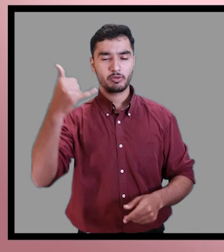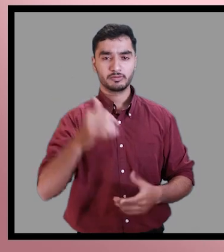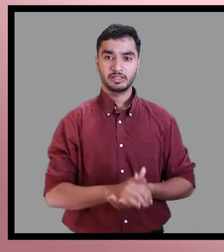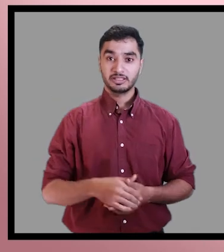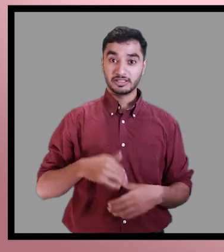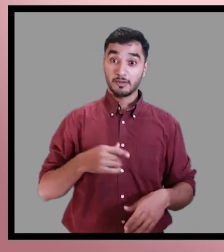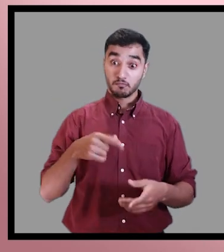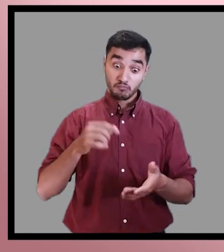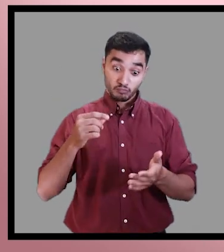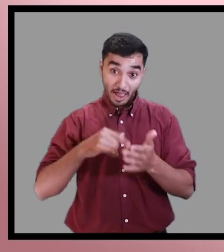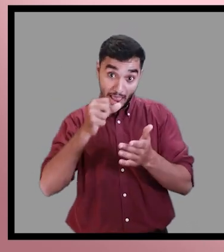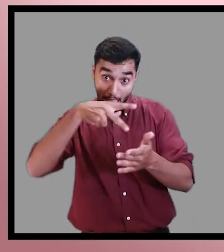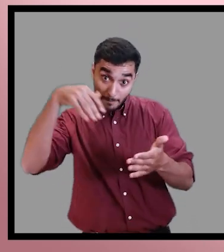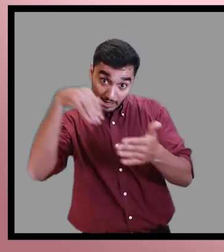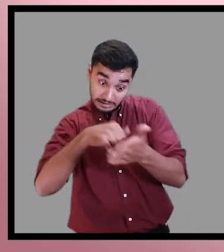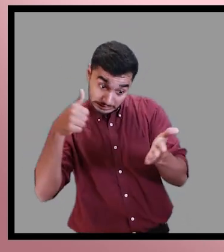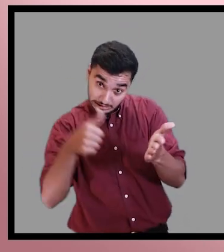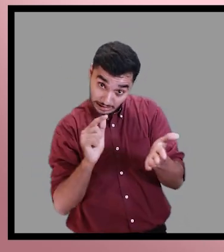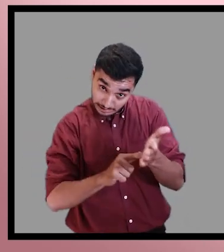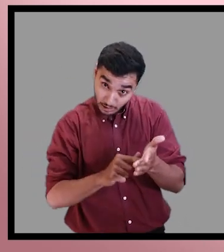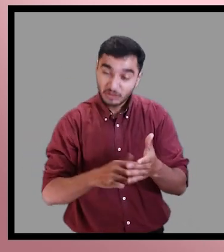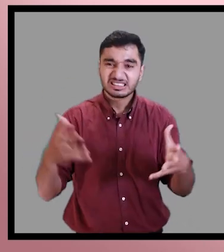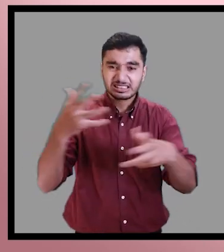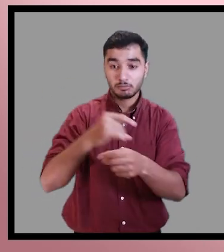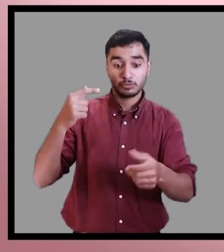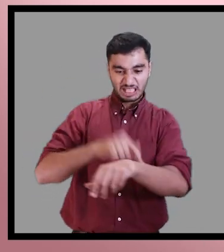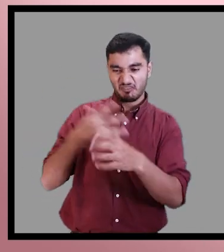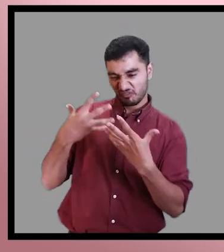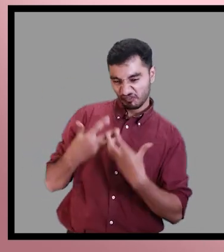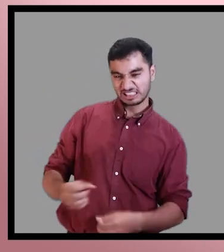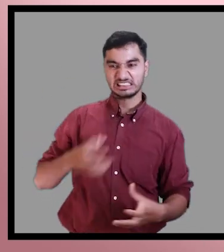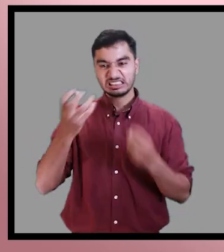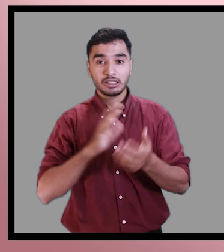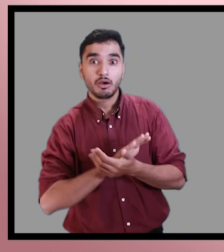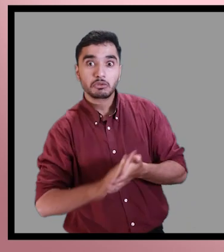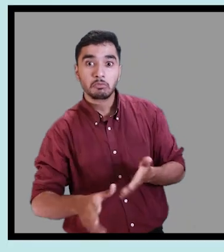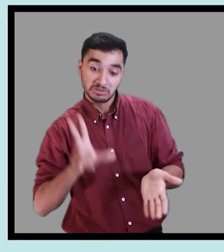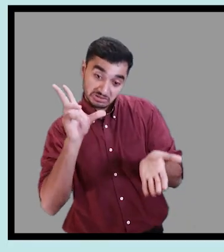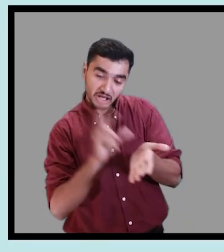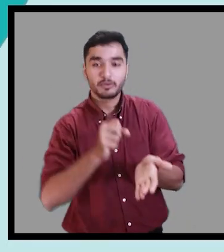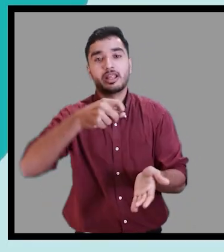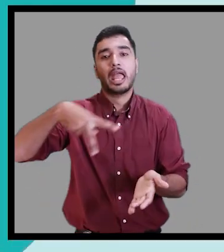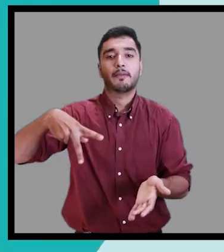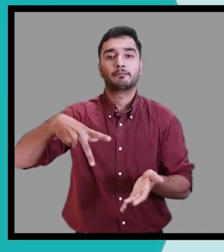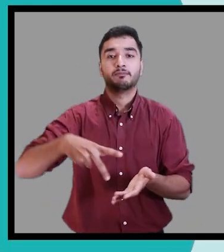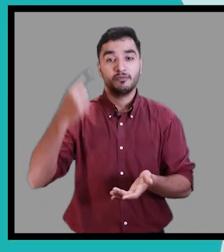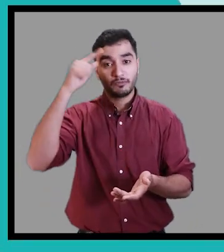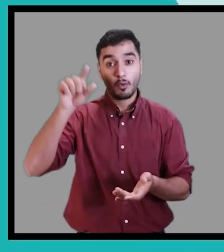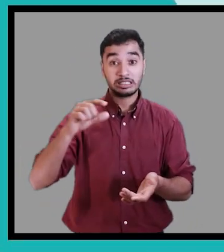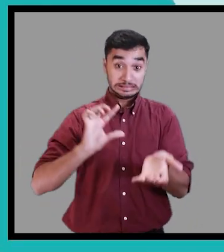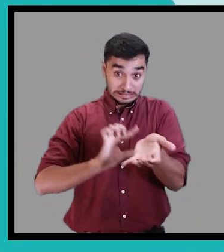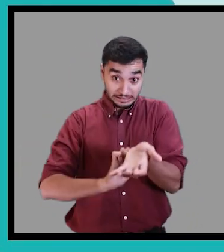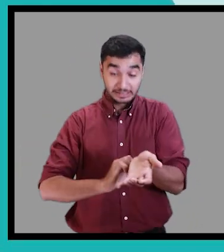से। मेरी सेहत के फाइंड अ डॉक्टर फीचर से रश, टेंशन और टाइम वेस्ट से जान छुड़ाएं। डाउनलोड मेरी सेहत